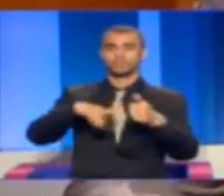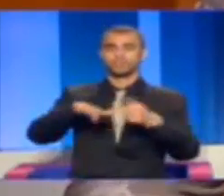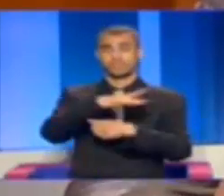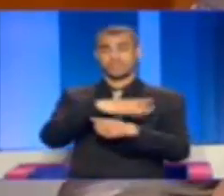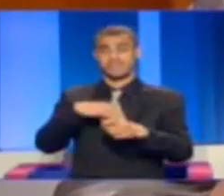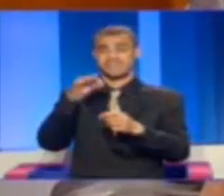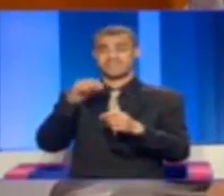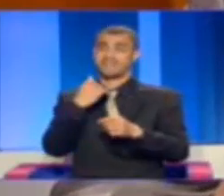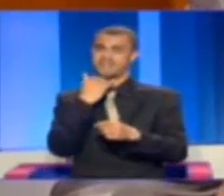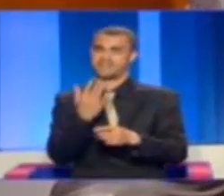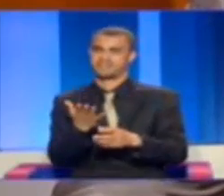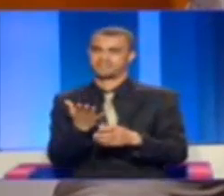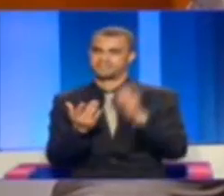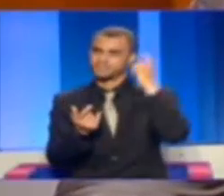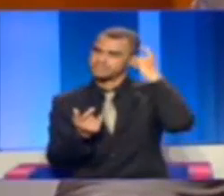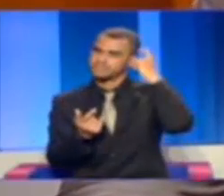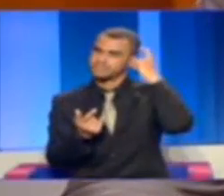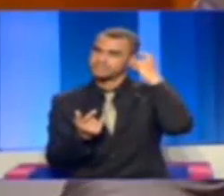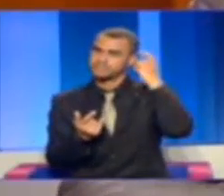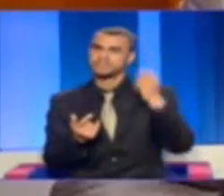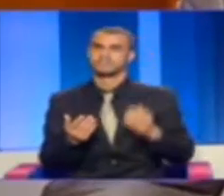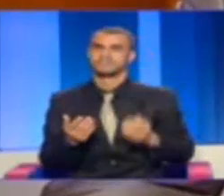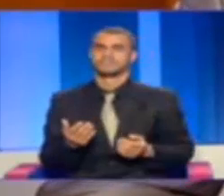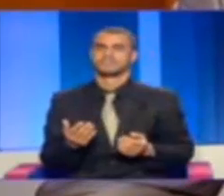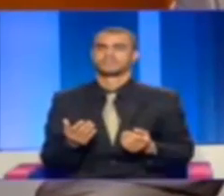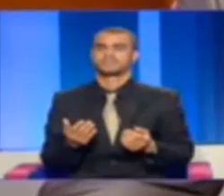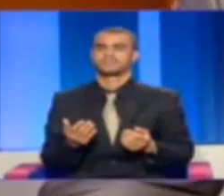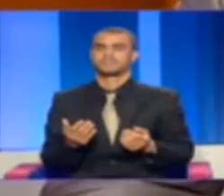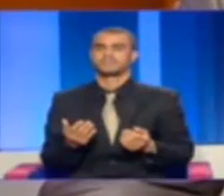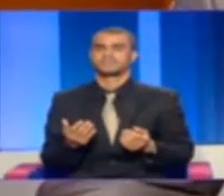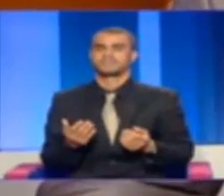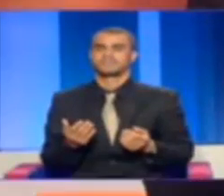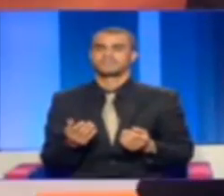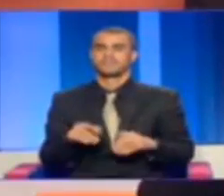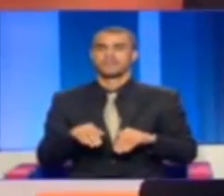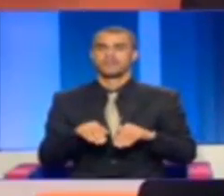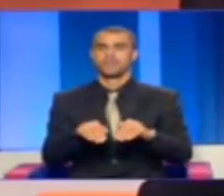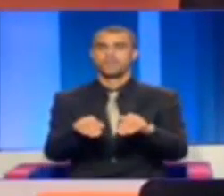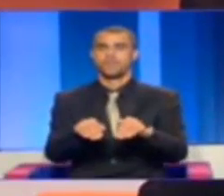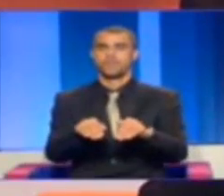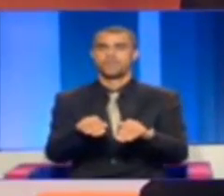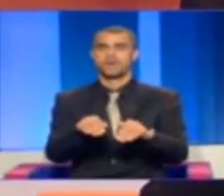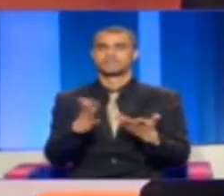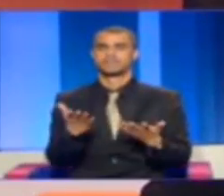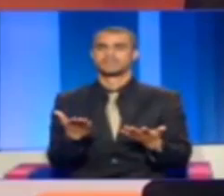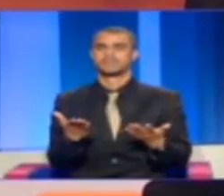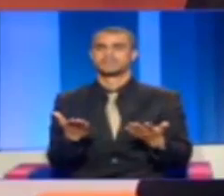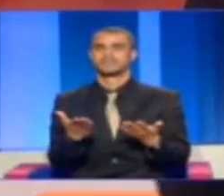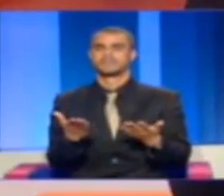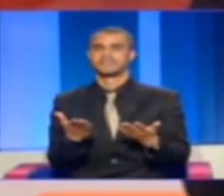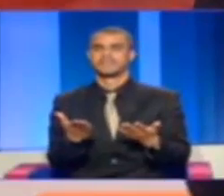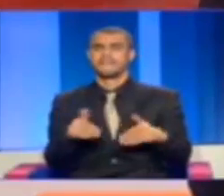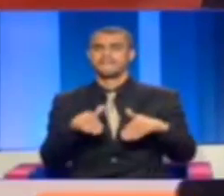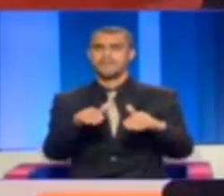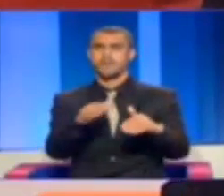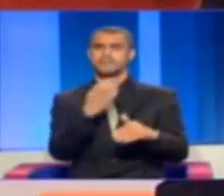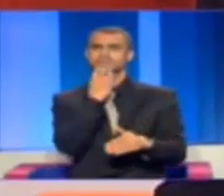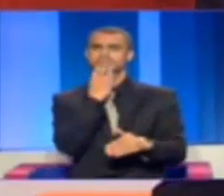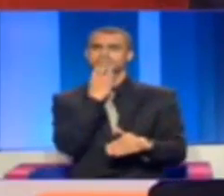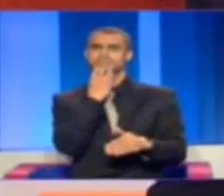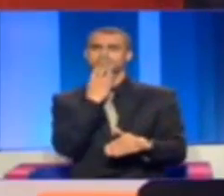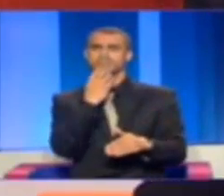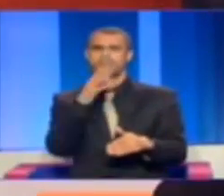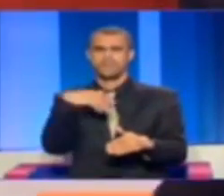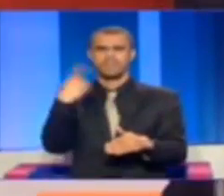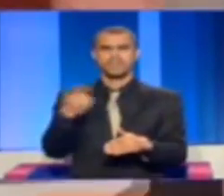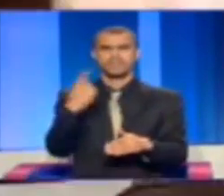يعني الناس يدفعوا ثمنهم، وبالتالي خاص هذه المساله واضح. نواصل معك الحق في الاعلام العمومي، انت واحد الوجه يطل